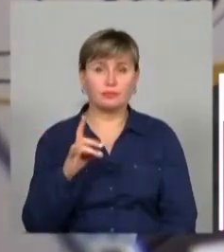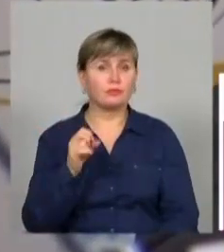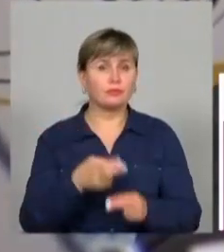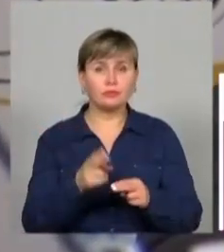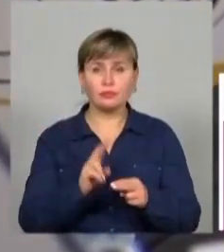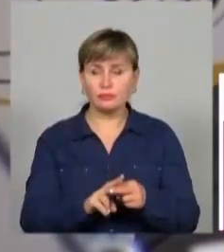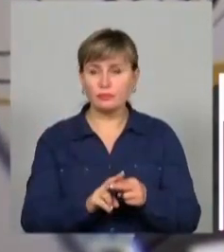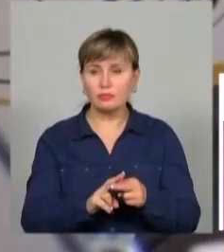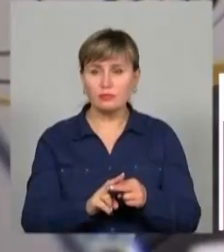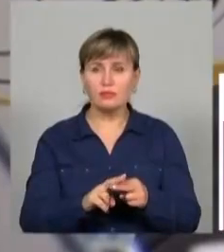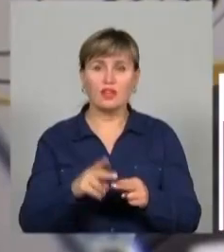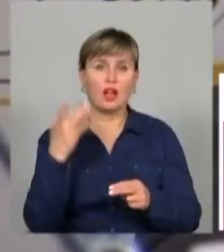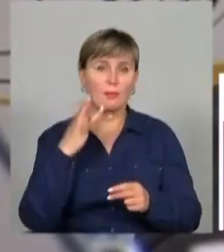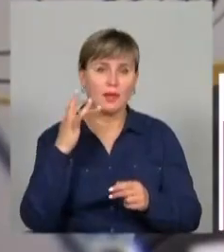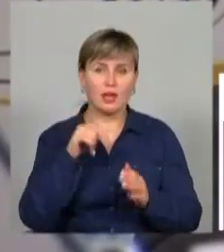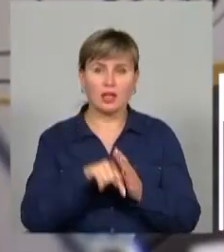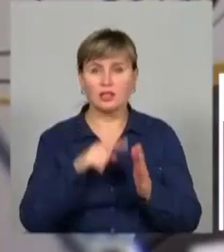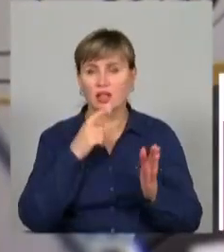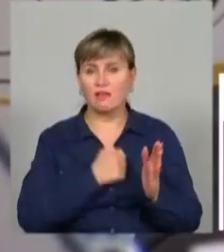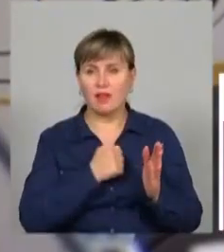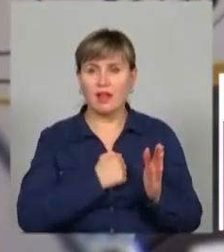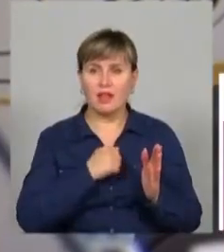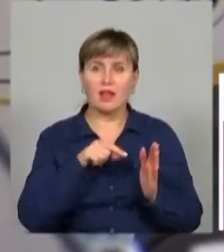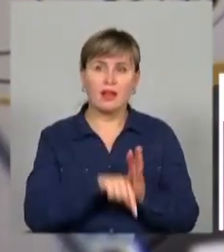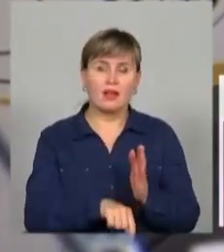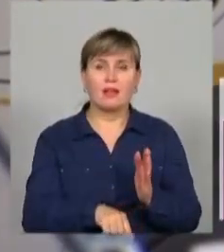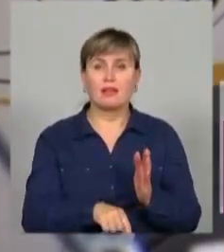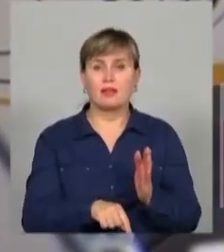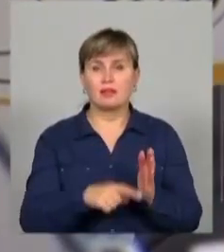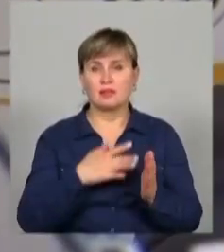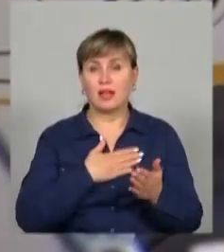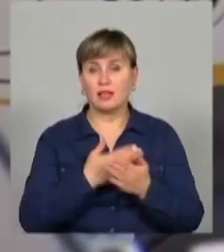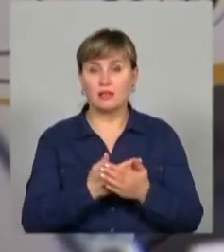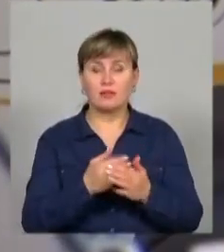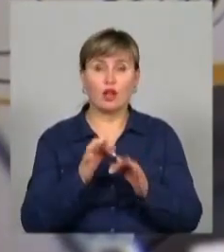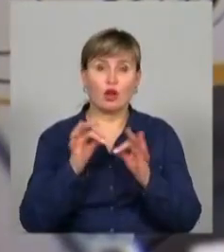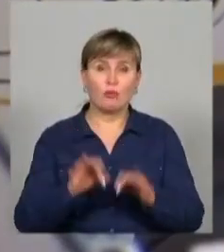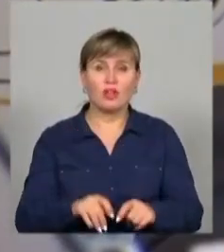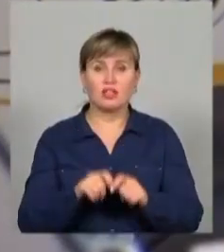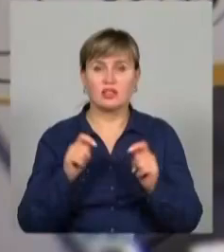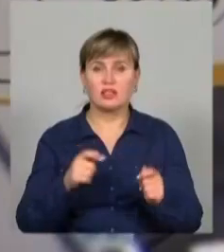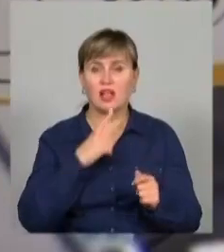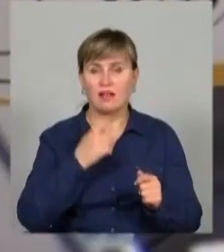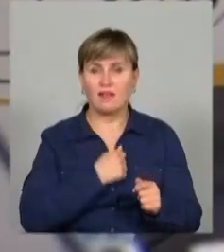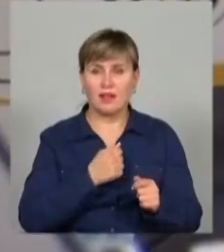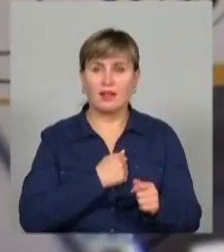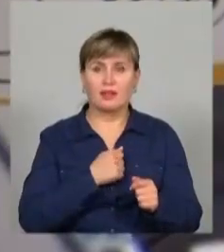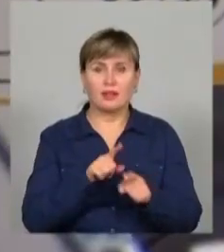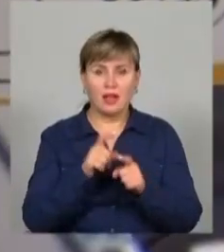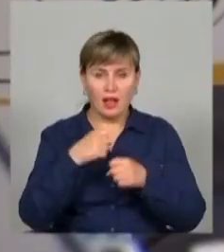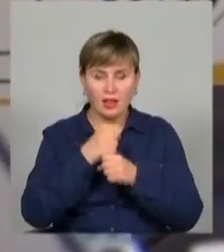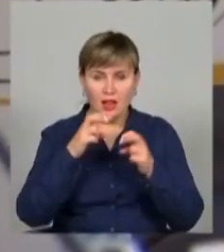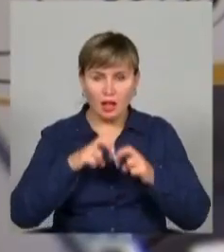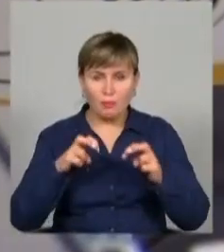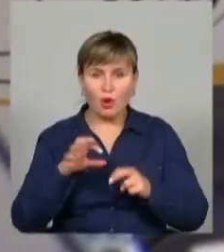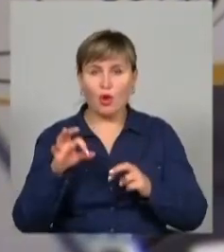котором американские военные, Пентагон, активнейшим образом создают военно-биологические лаборатории, о